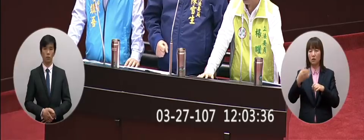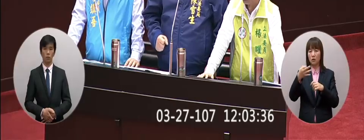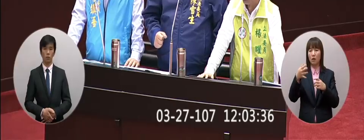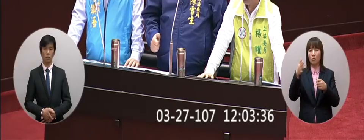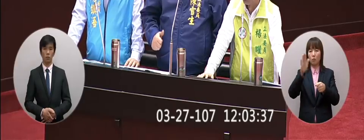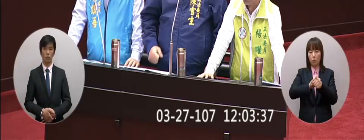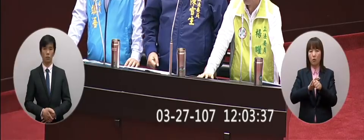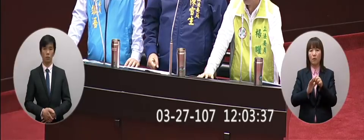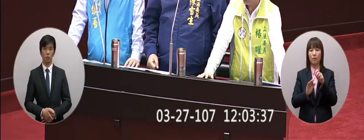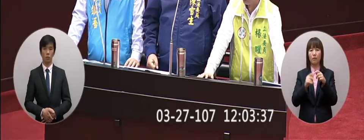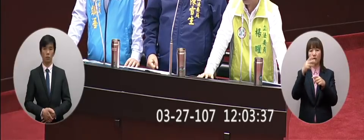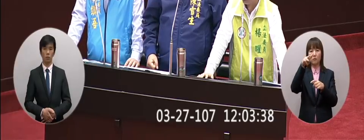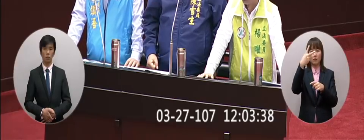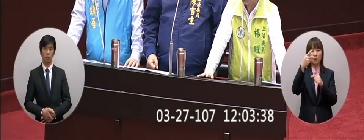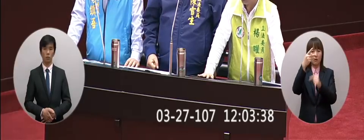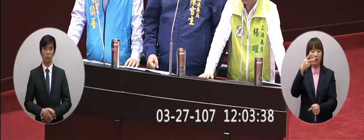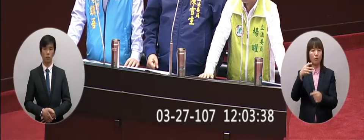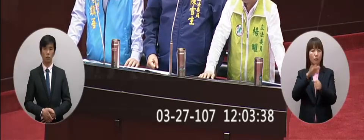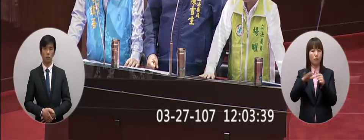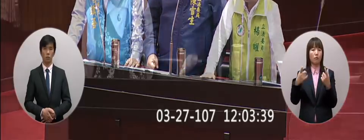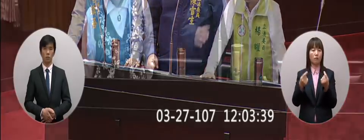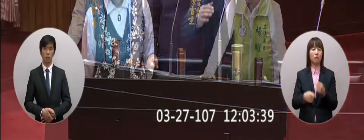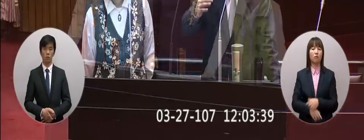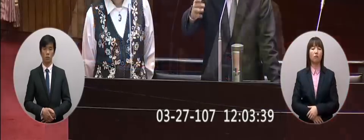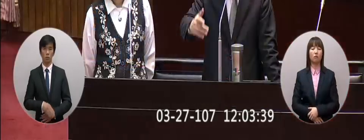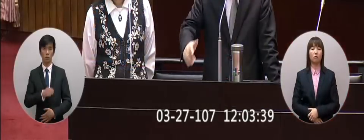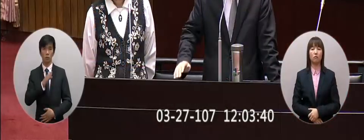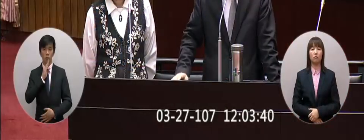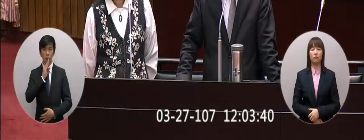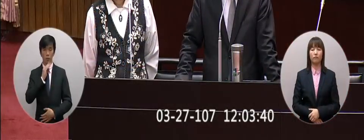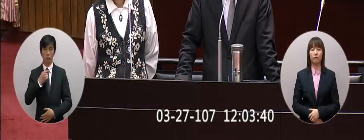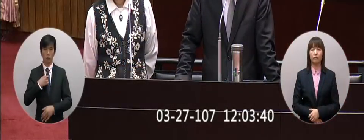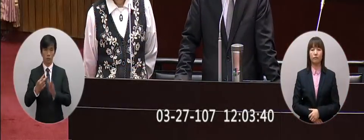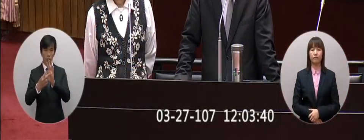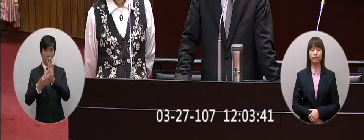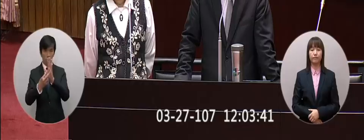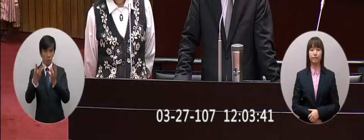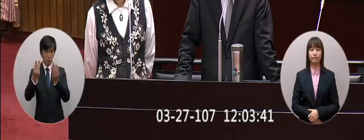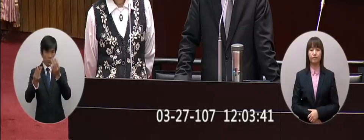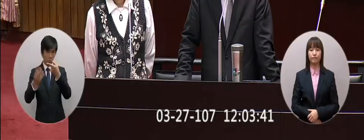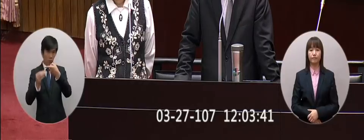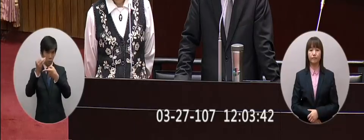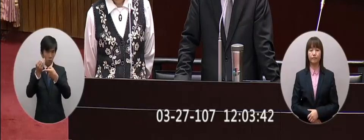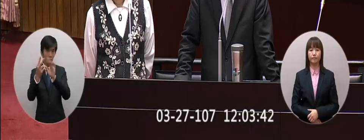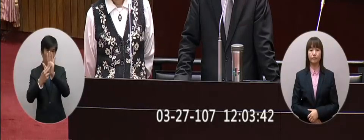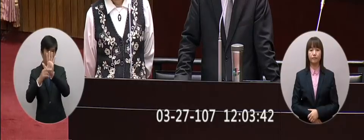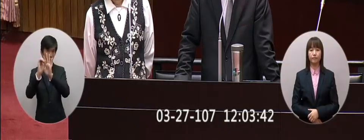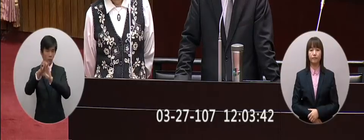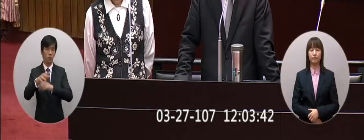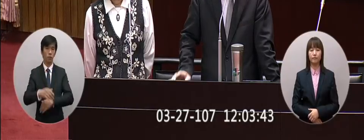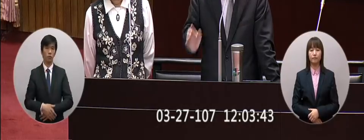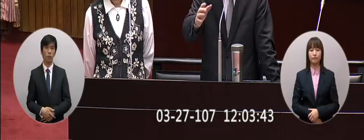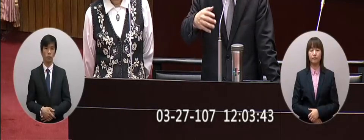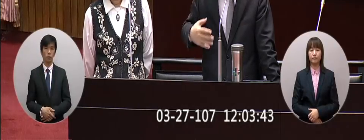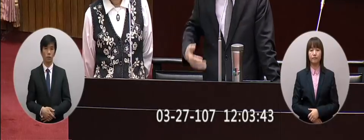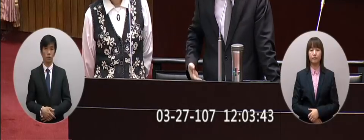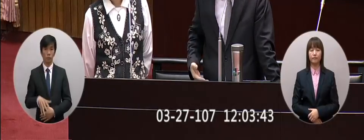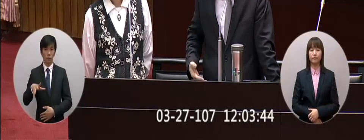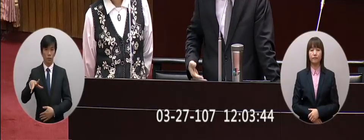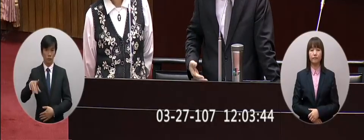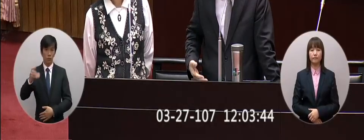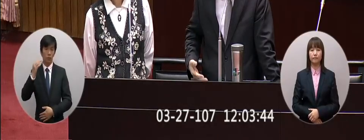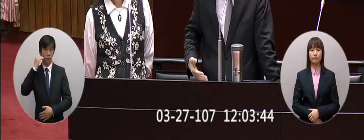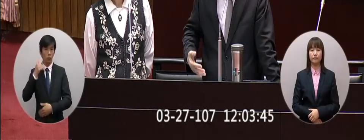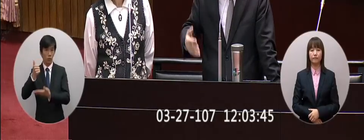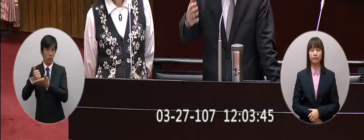足，我觉得这是很重要的。 是陈委员，我来说明一个比喻啦，就会比较简单。一开始你请我